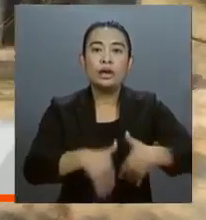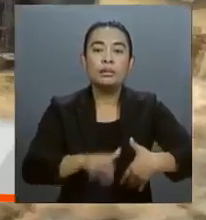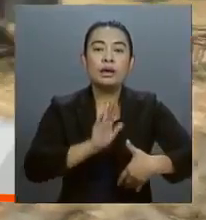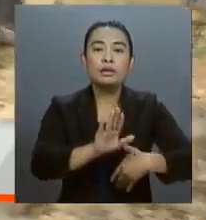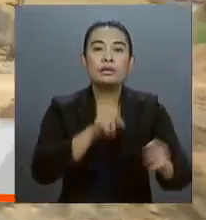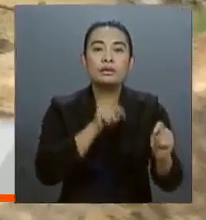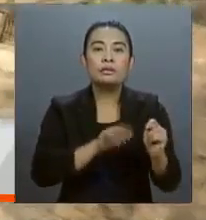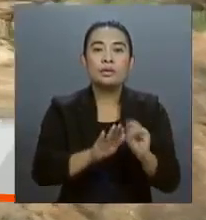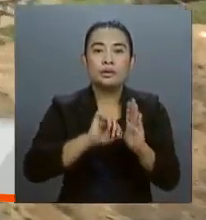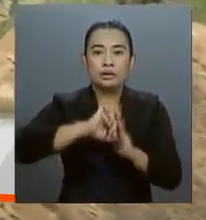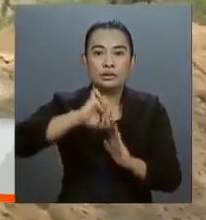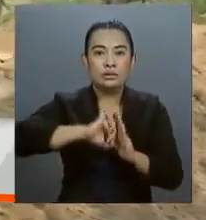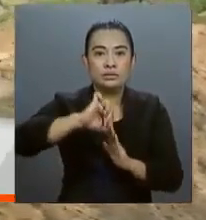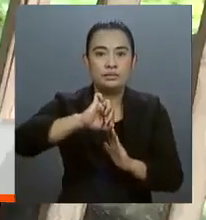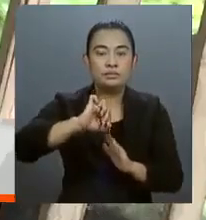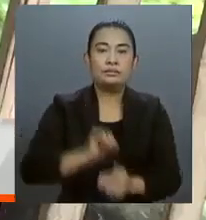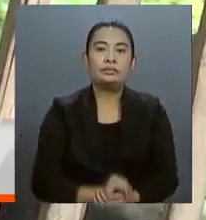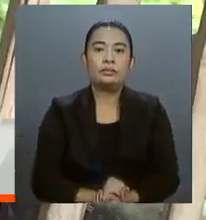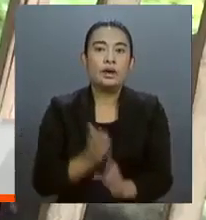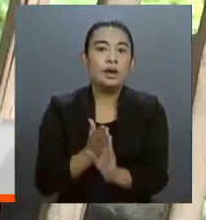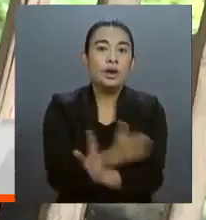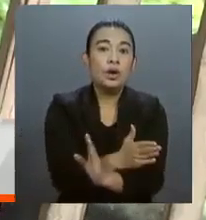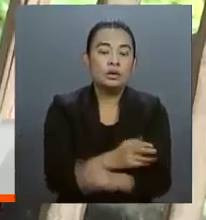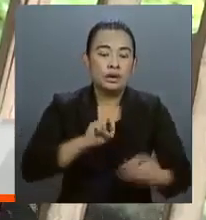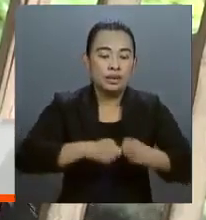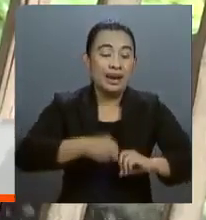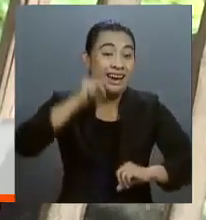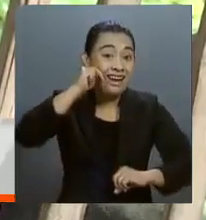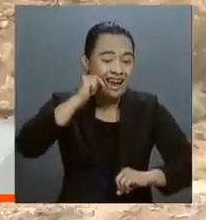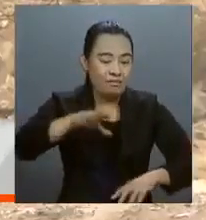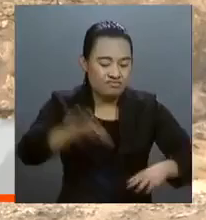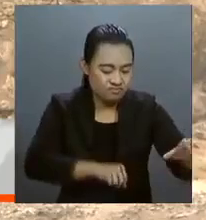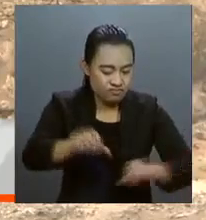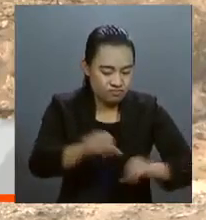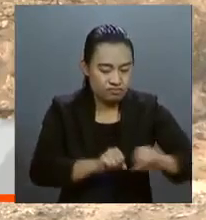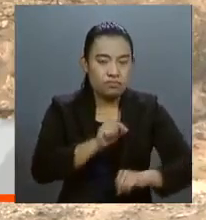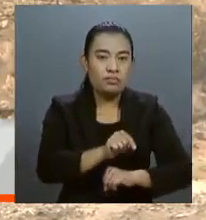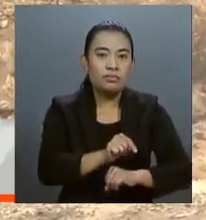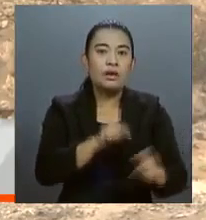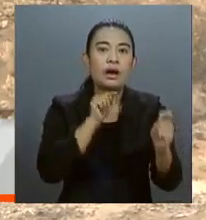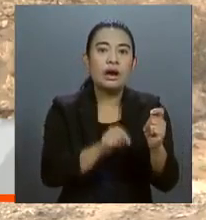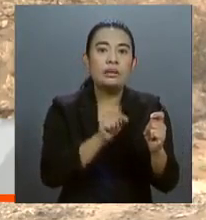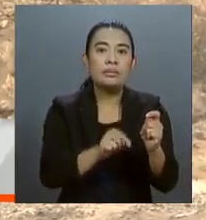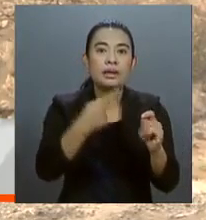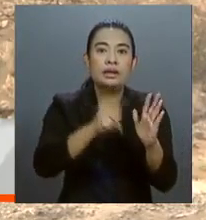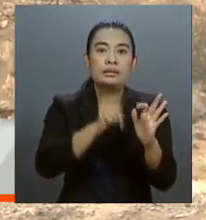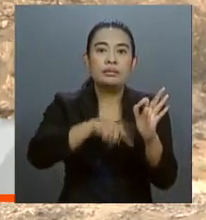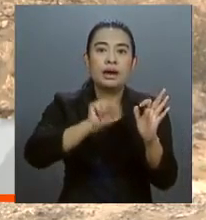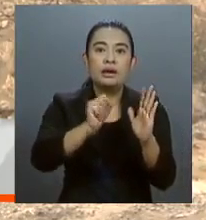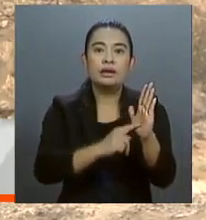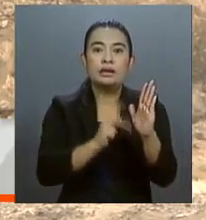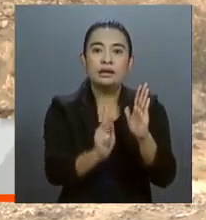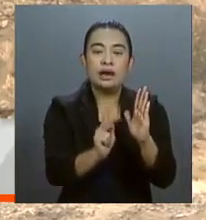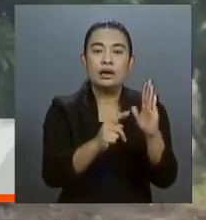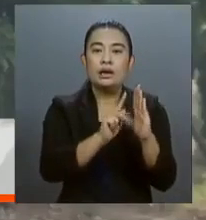ยหล่อจังหวัดเชียงใหม่ที่ก่อนหน้านี้มีปัญหาแย่งน้ำกับชาวบ้านในตำบลน้ำดิบอำเภอป่าซางจังหวัดลำพูนเร่งสูบน้ำใน